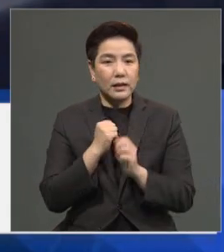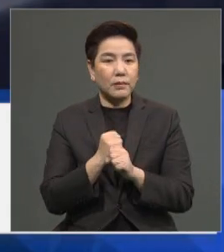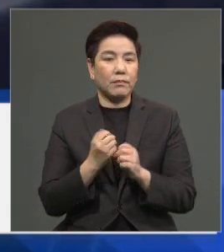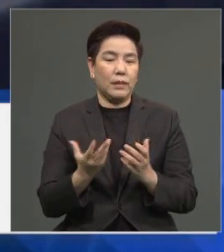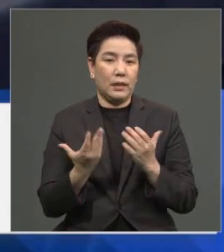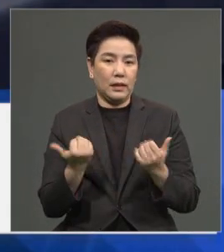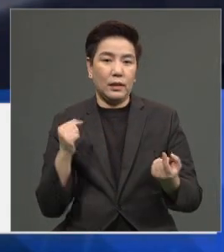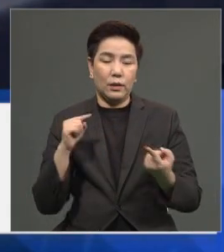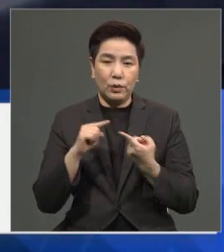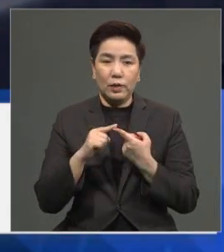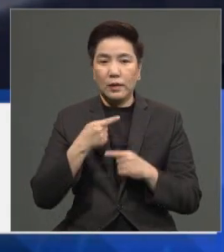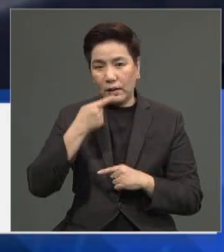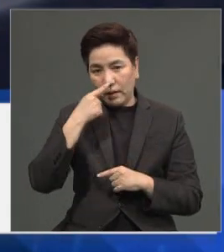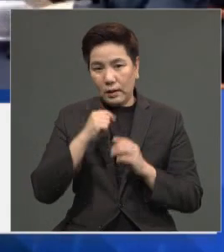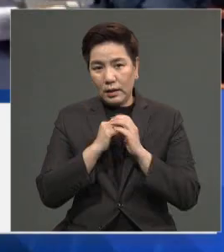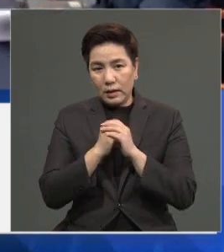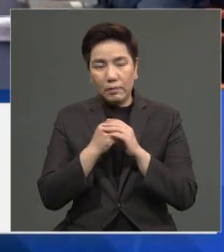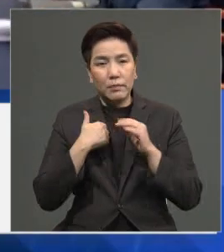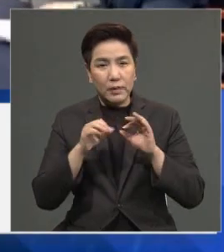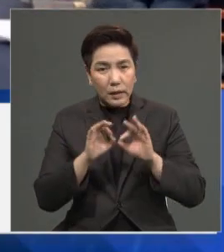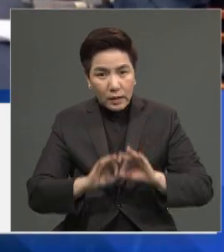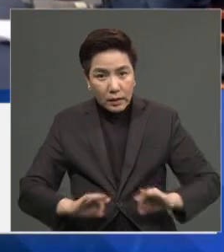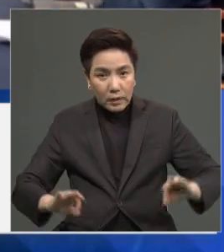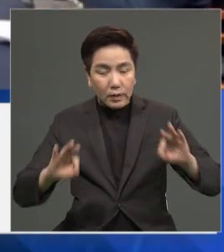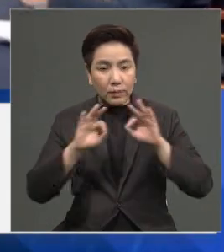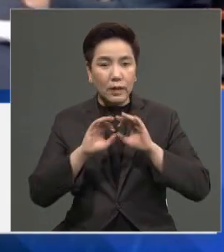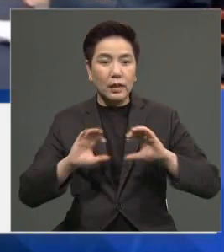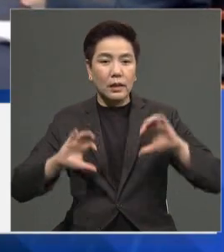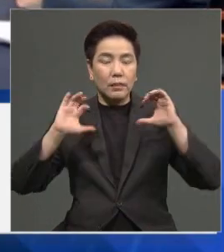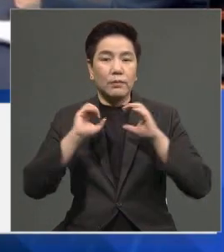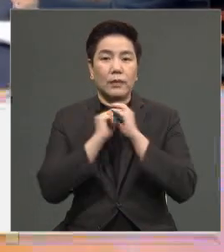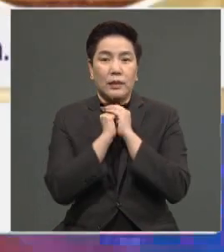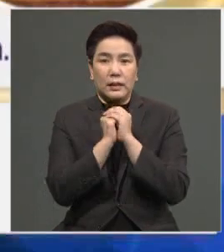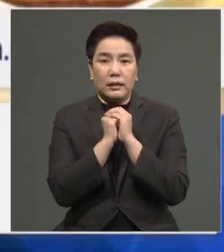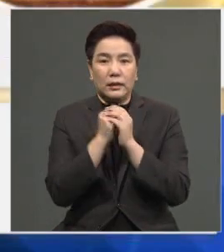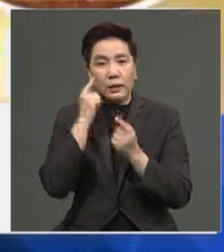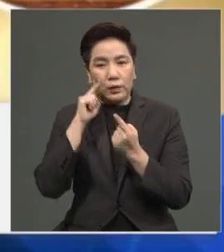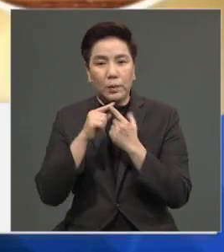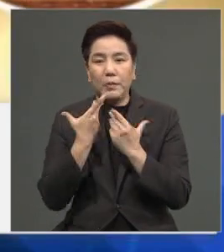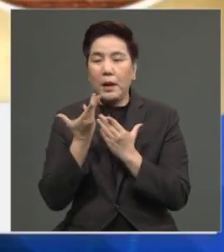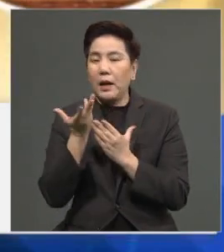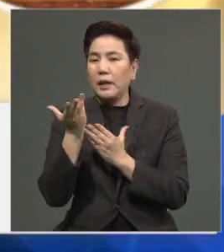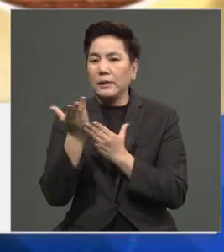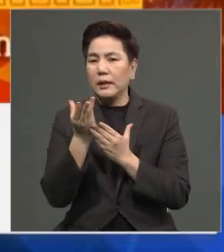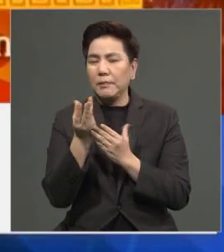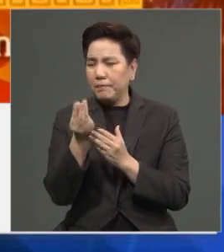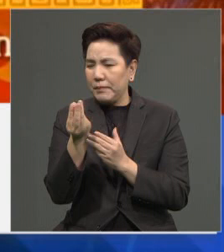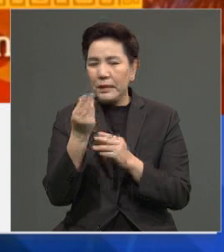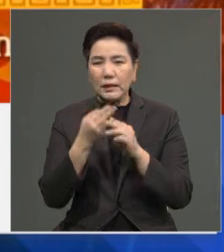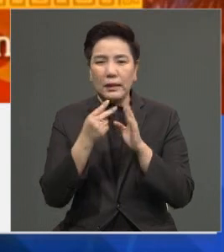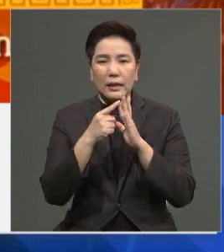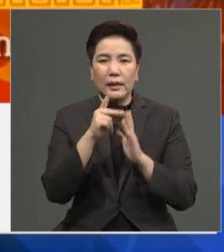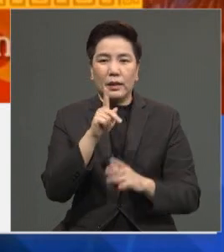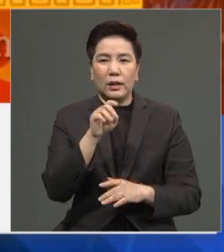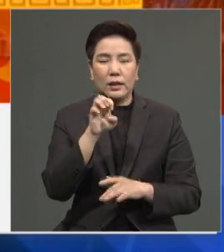ครับความสัมพันธ์ไทยจีนก็จะมีเรื่องสาระสำคัญก็คือรัฐบาลจีนนั้นได้อัญเชิญพระเขี้ยวแก้วนะ